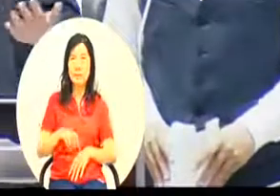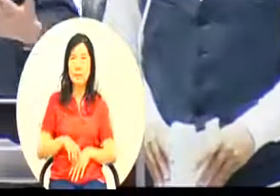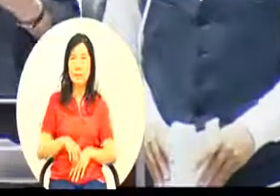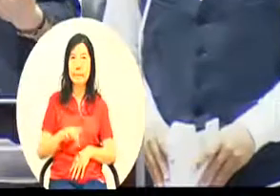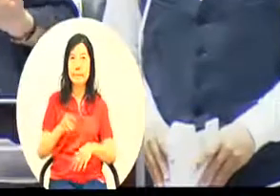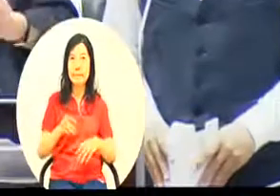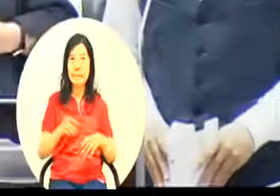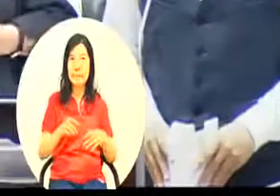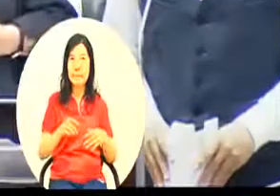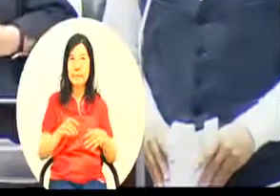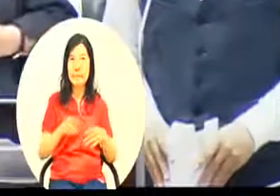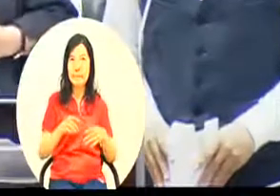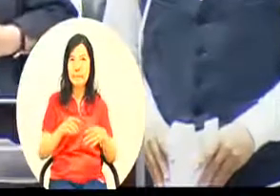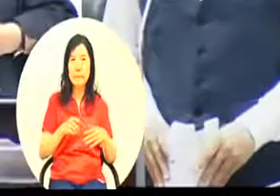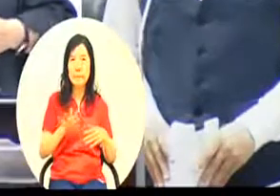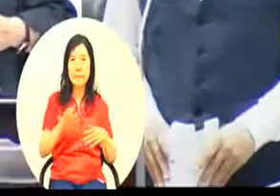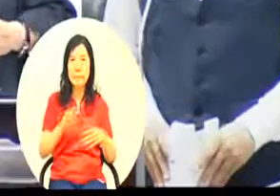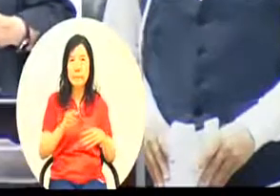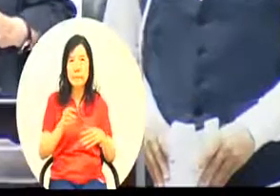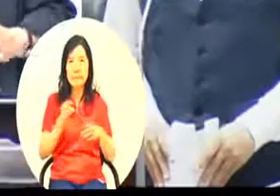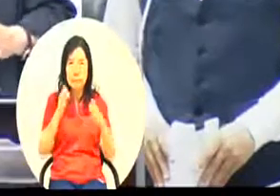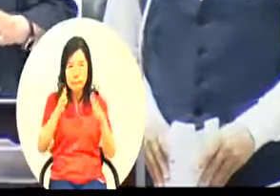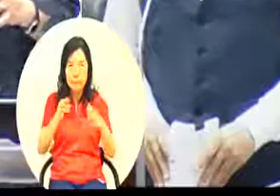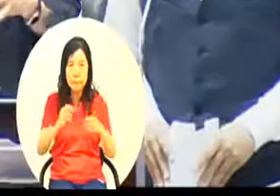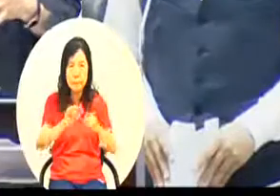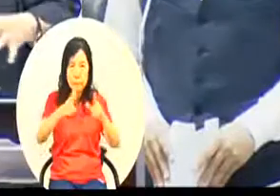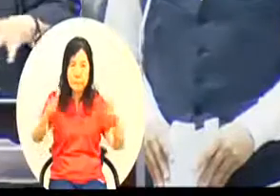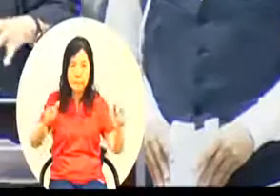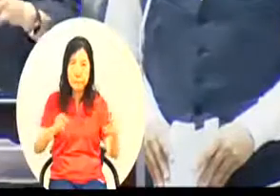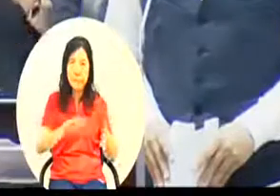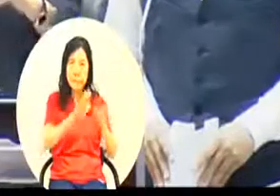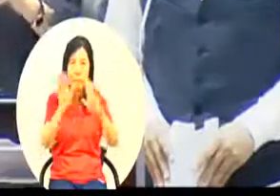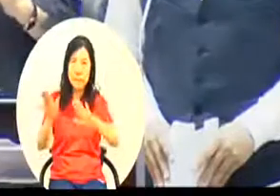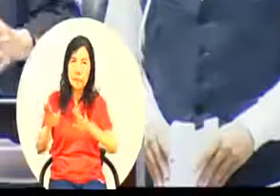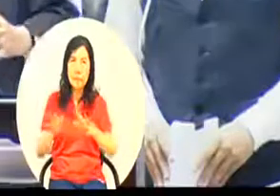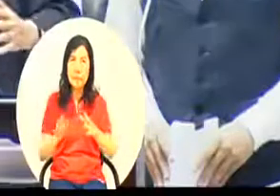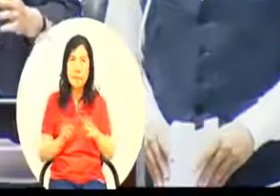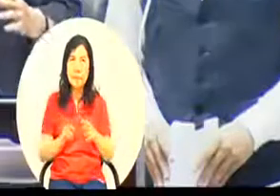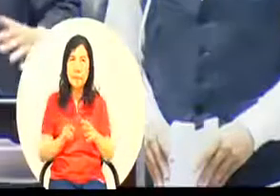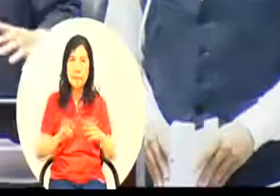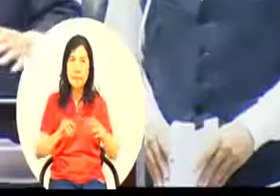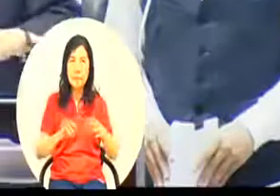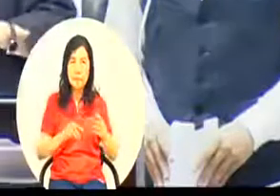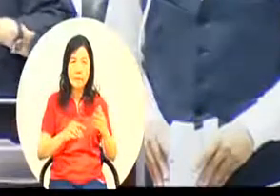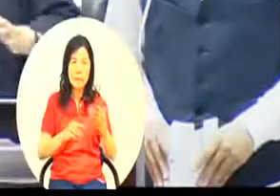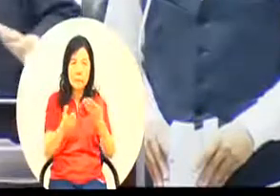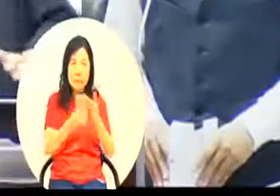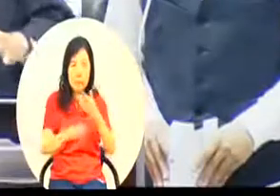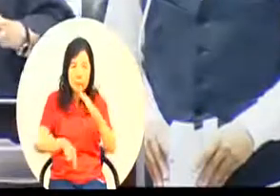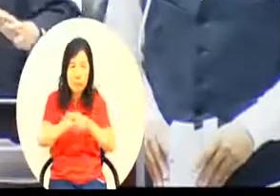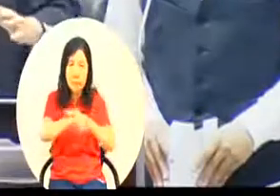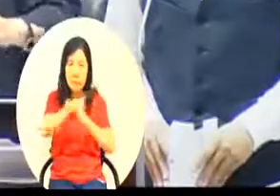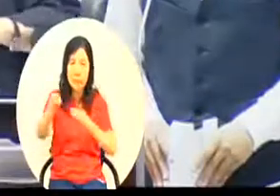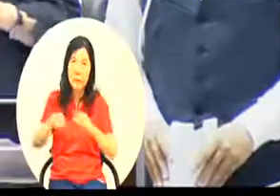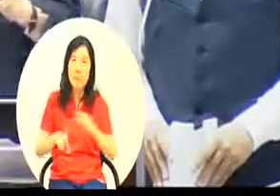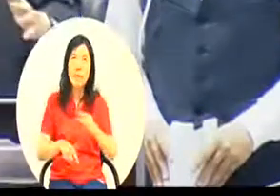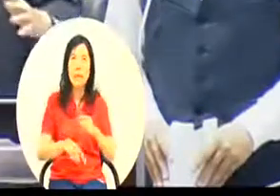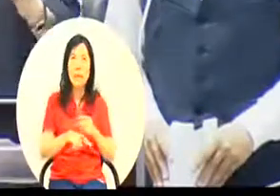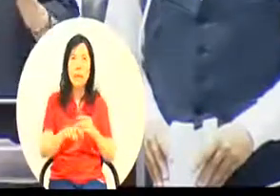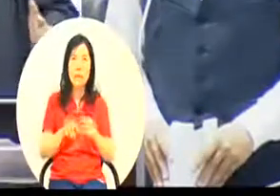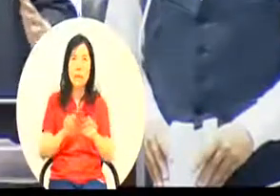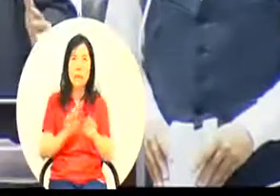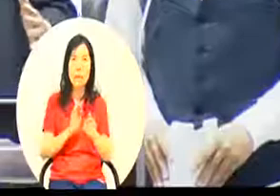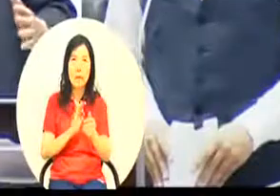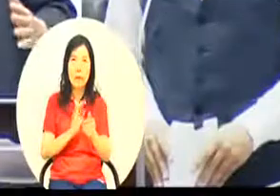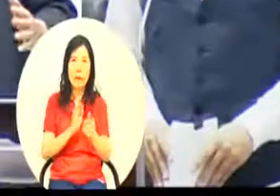应各种不同的状况啊，给予这些误入歧途或者人生的方向有一